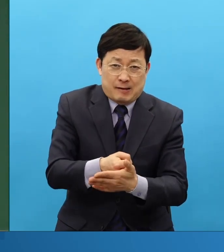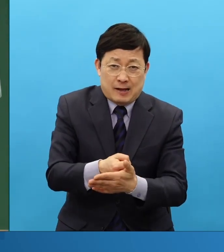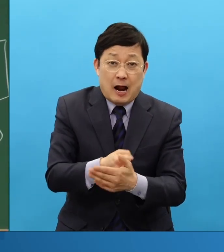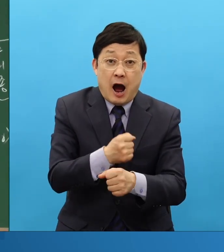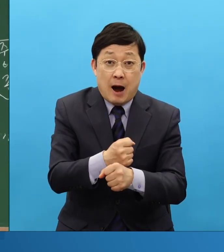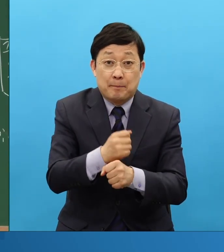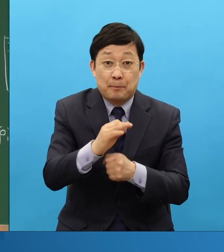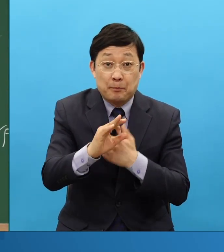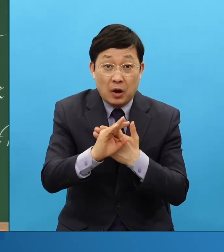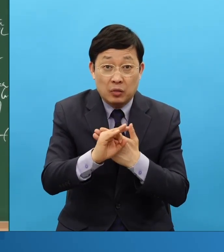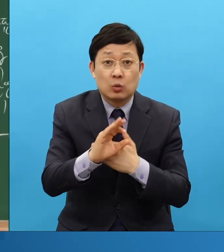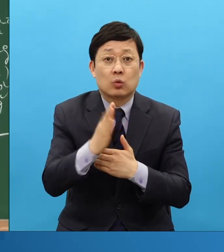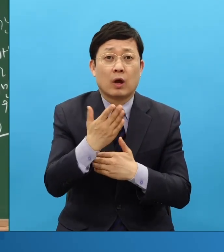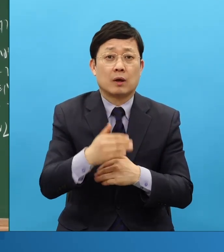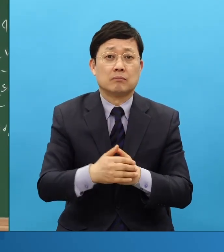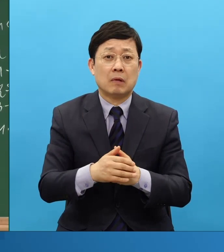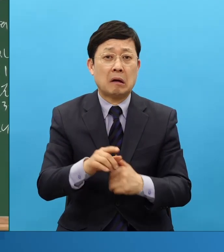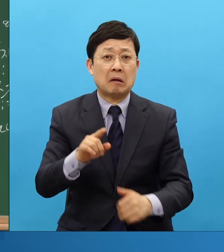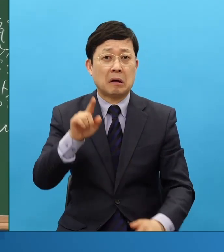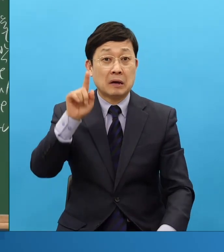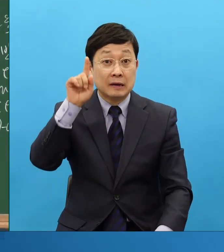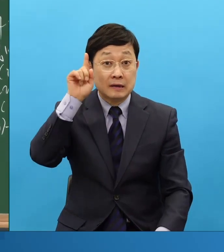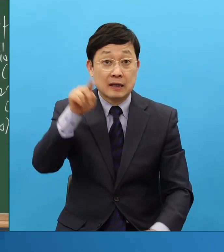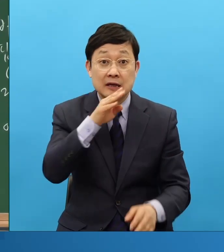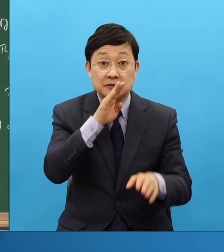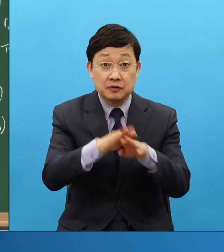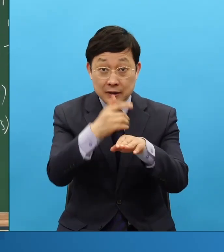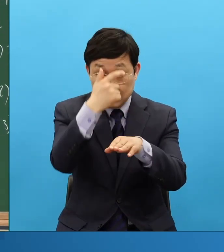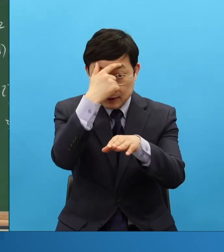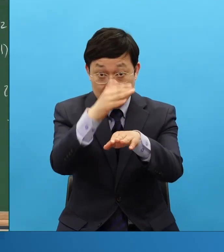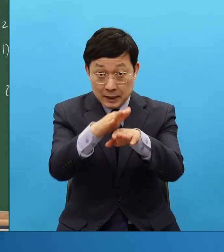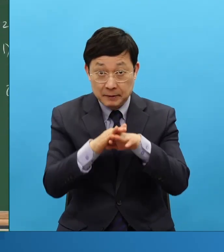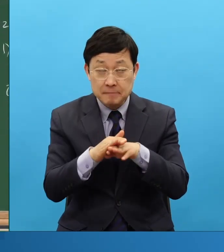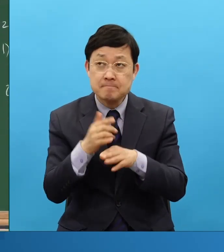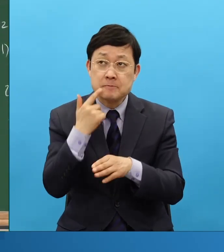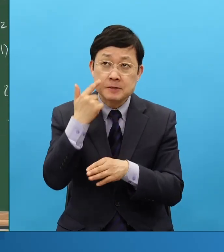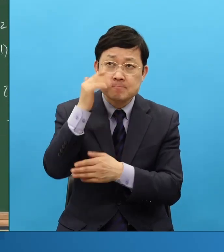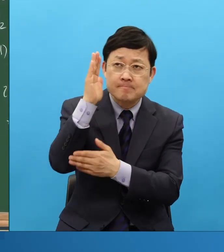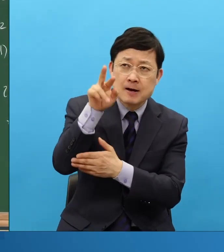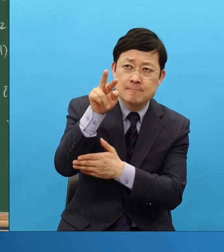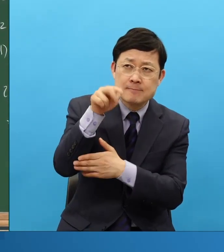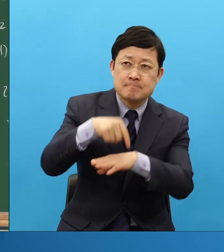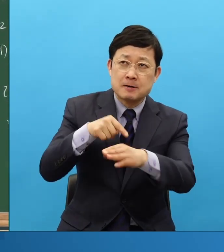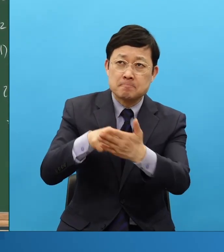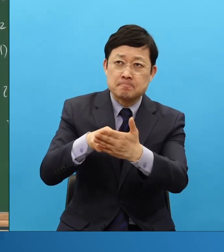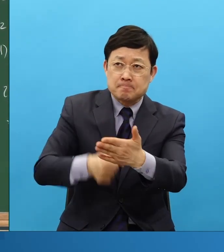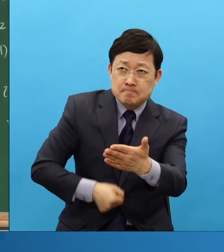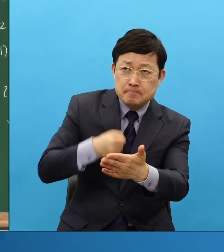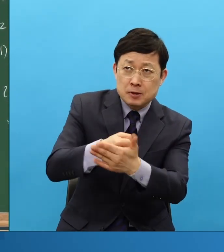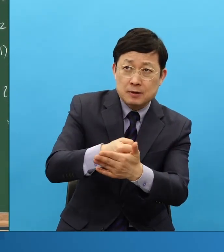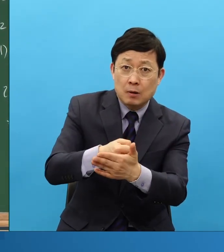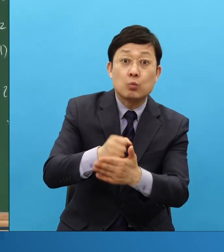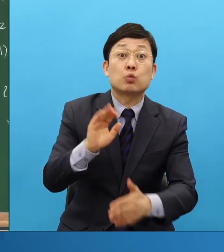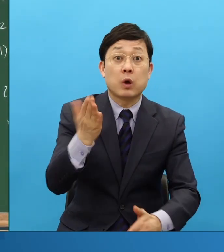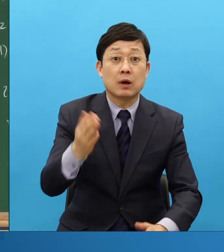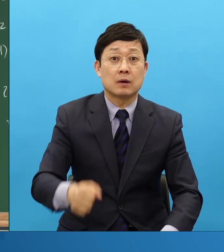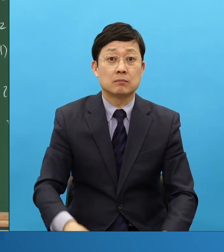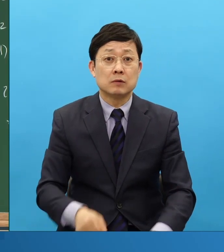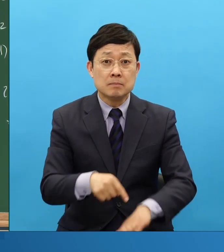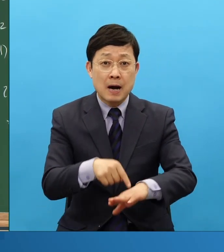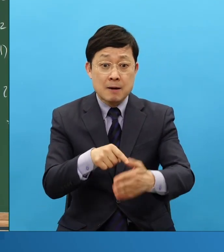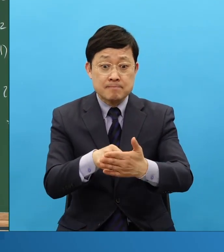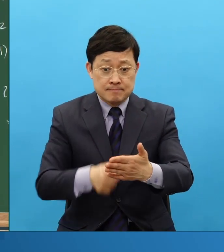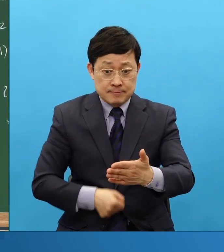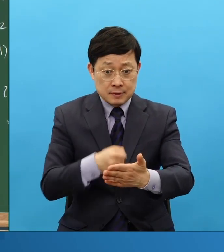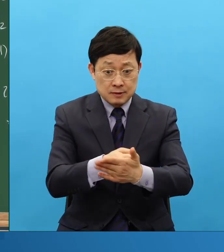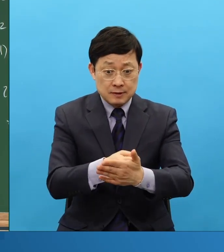little bit as you give worship. 내일 예배 드리다가 말씀 듣고 결단 내리면 되는 거예요. Tomorrow listening to God's word giving worship and 그렇죠, resolving just a